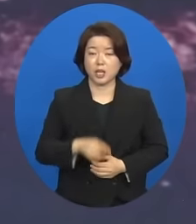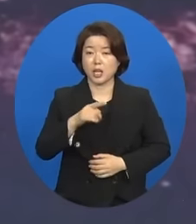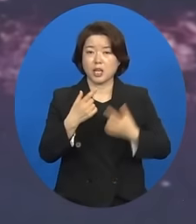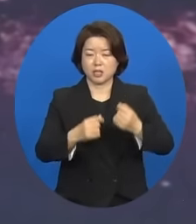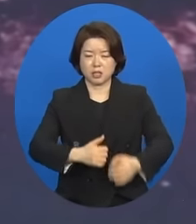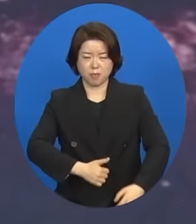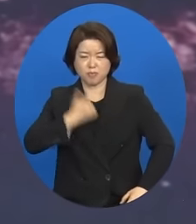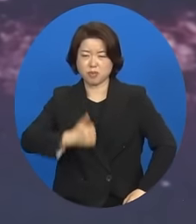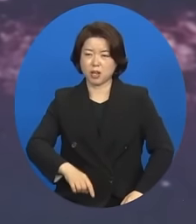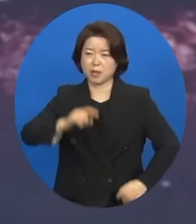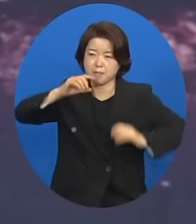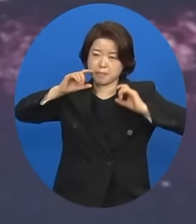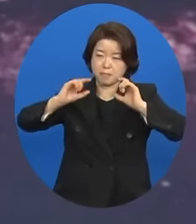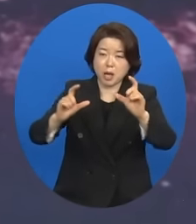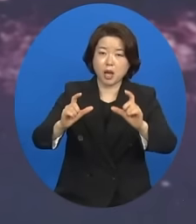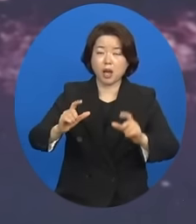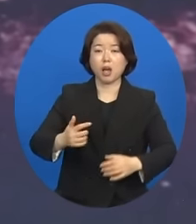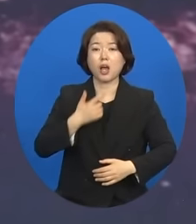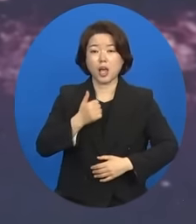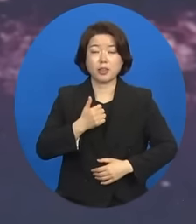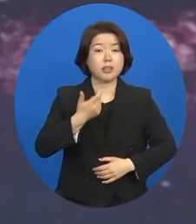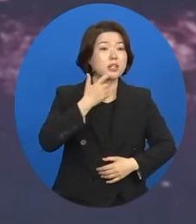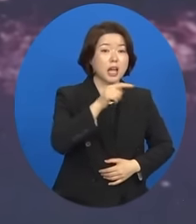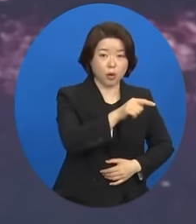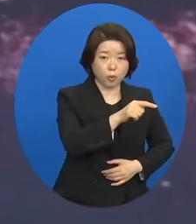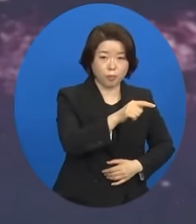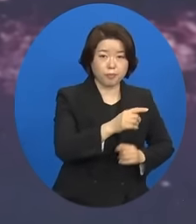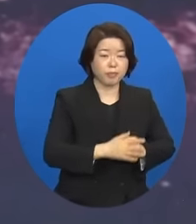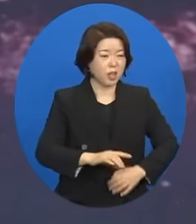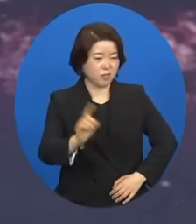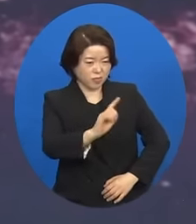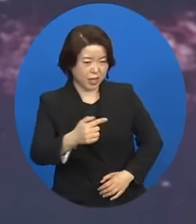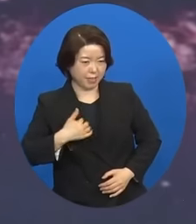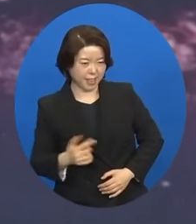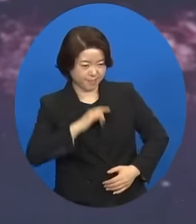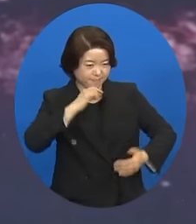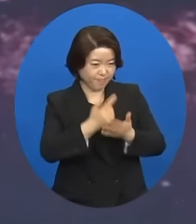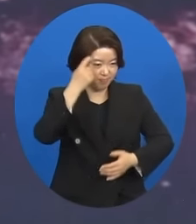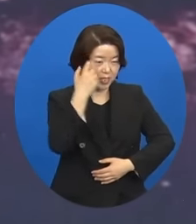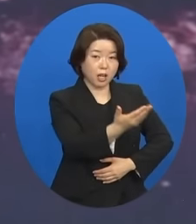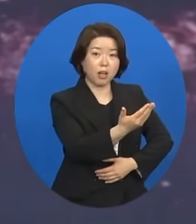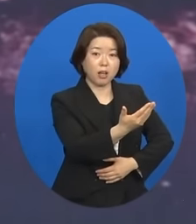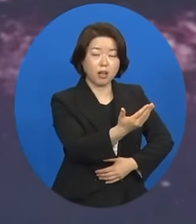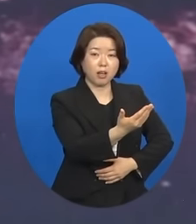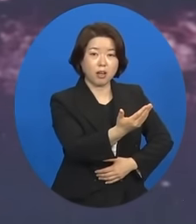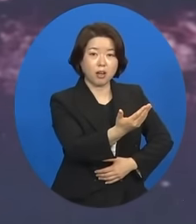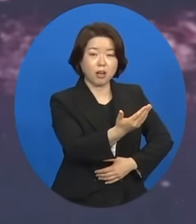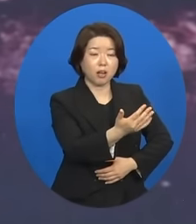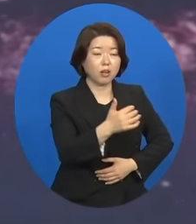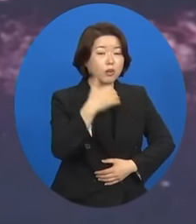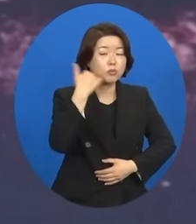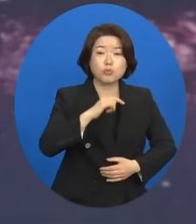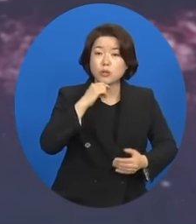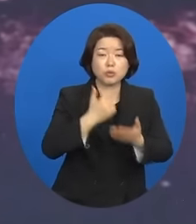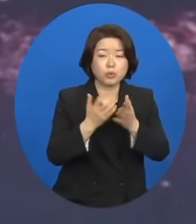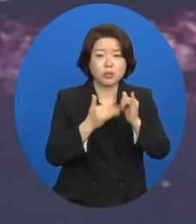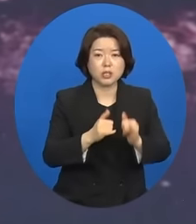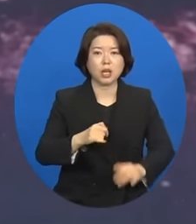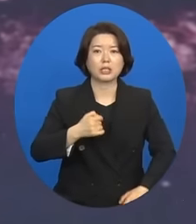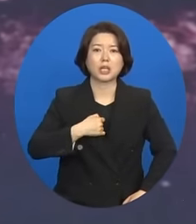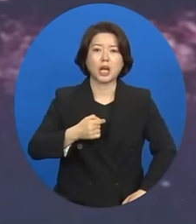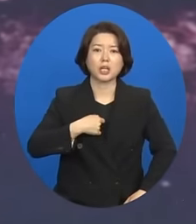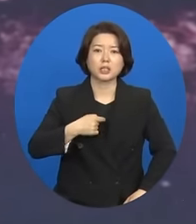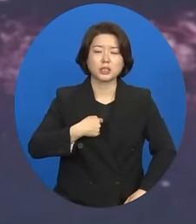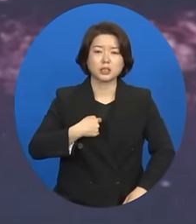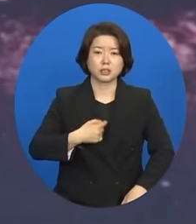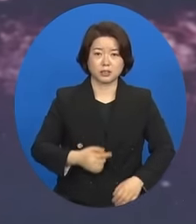분노하면서 말하고 있는 야곱 어찌하여 나를 속입니다 하는데 누가 속이는 자야 자기가 속인